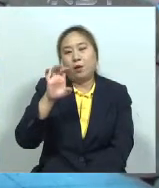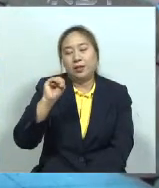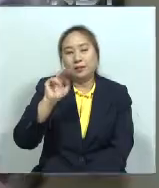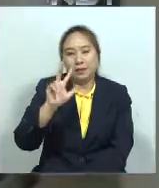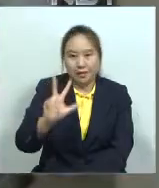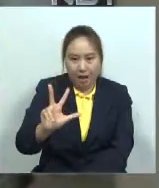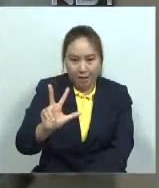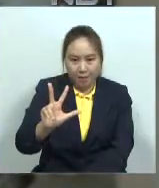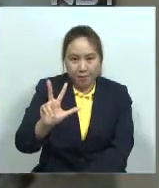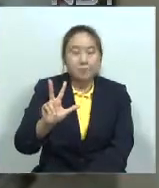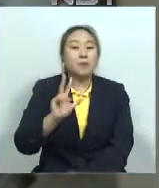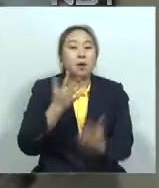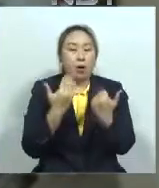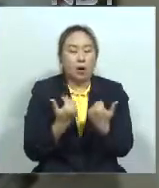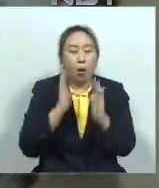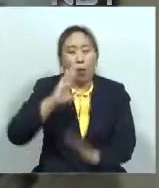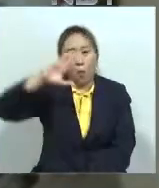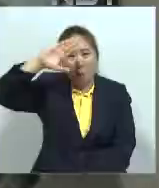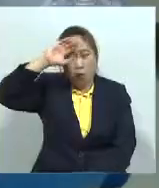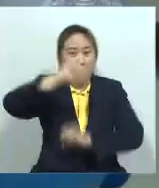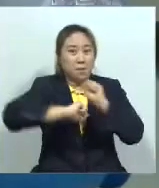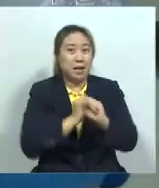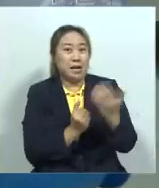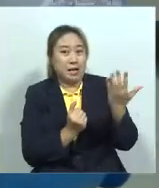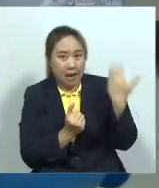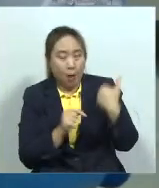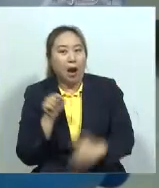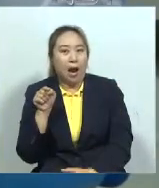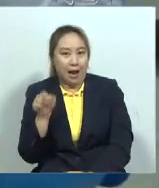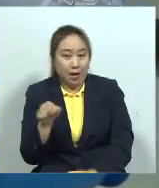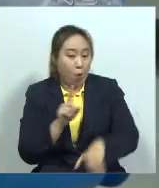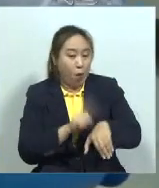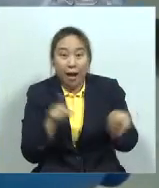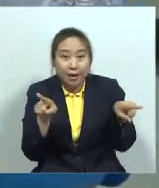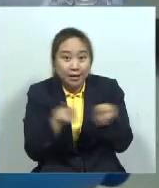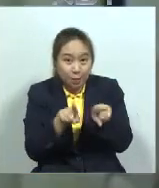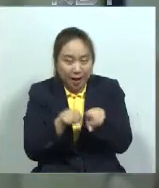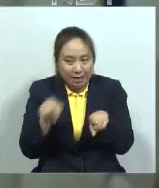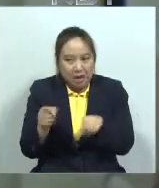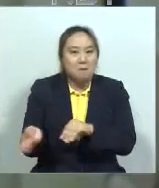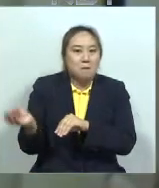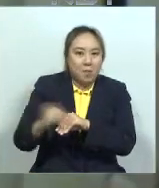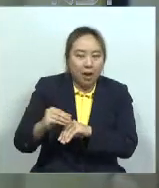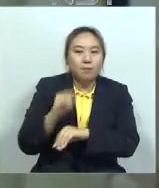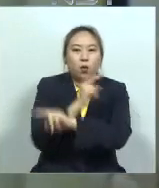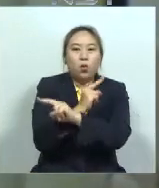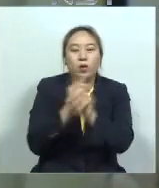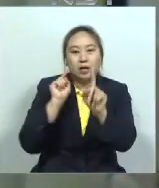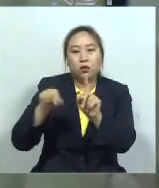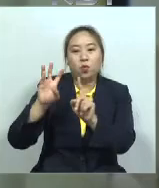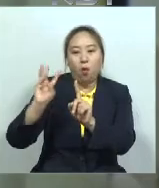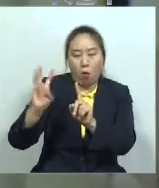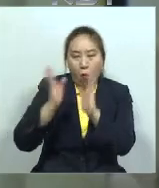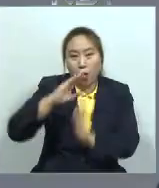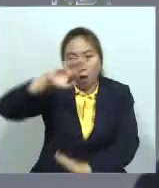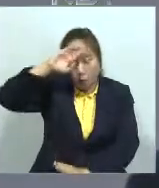31,843 รายซึ่งมากกว่าจำนวนผู้ป่วยไข้เลือดออกปีที่ผ่านมาณช่วงเวลาเดียวกันนี้ถึง 1.6 เท่าด้วยกันพบผู้ป่วย